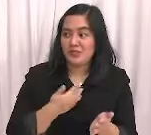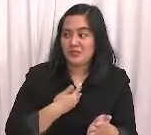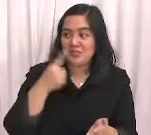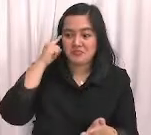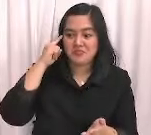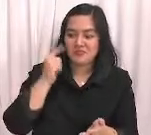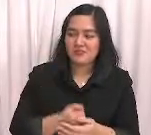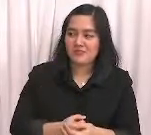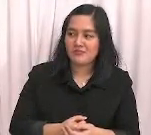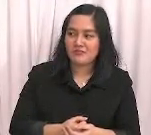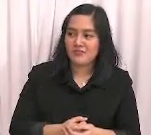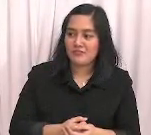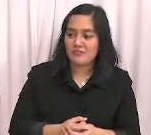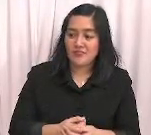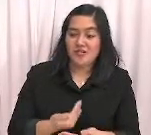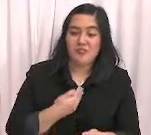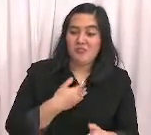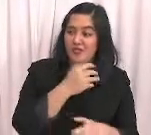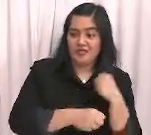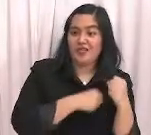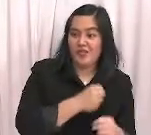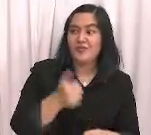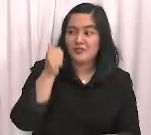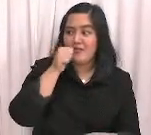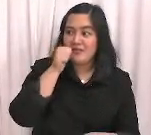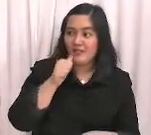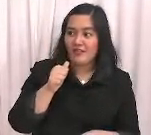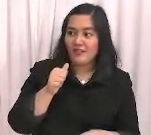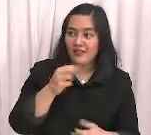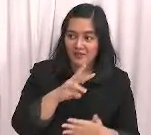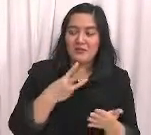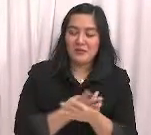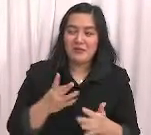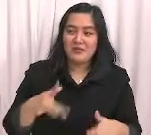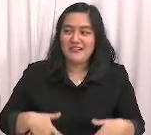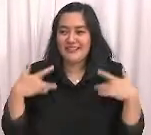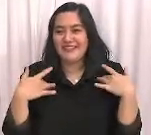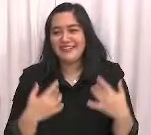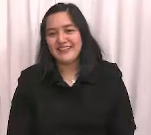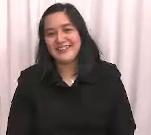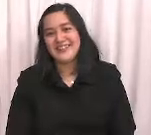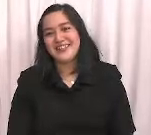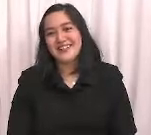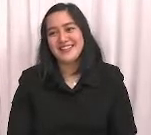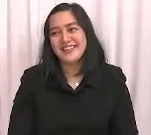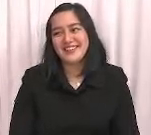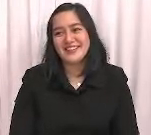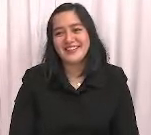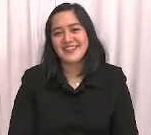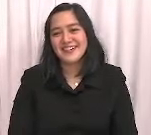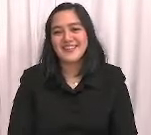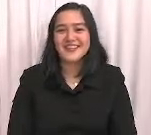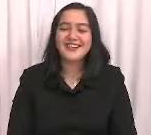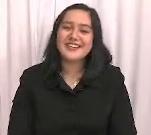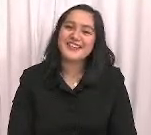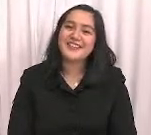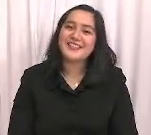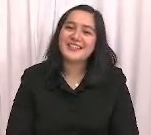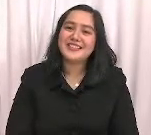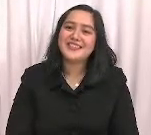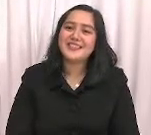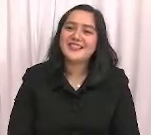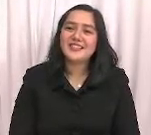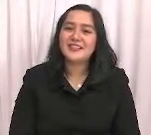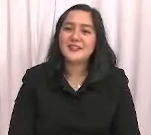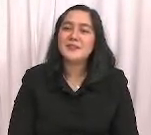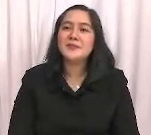Ano ako? Magpapakamartir sa buong buhay ko? Ano ako? Loko. May joke kami yan ni Julian, eh. Pagka